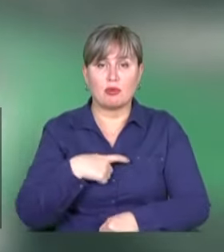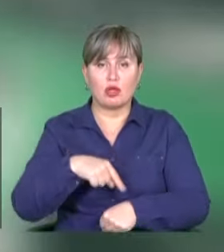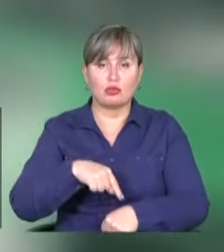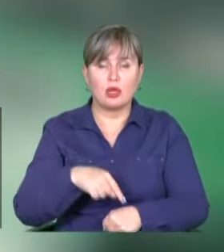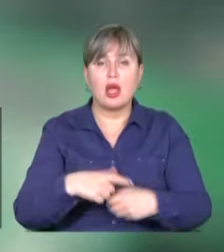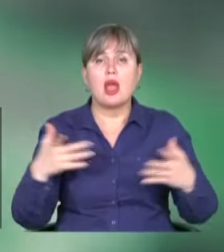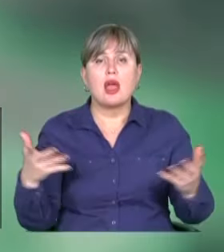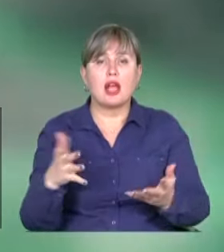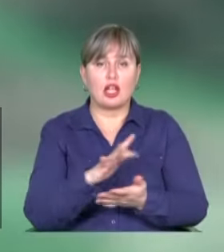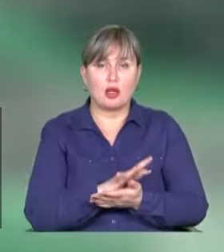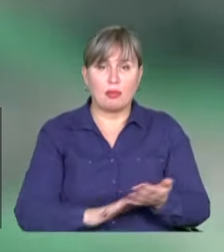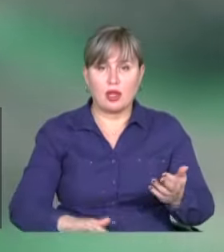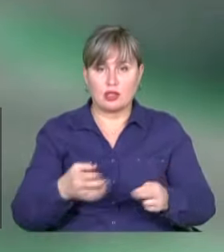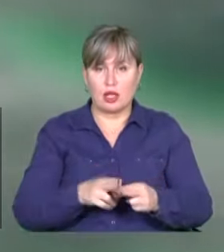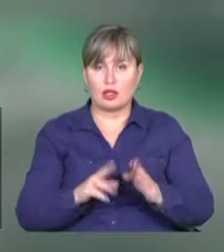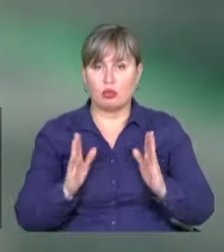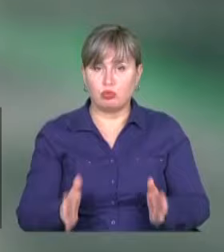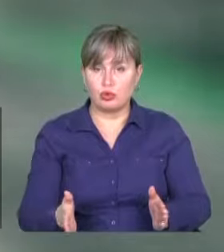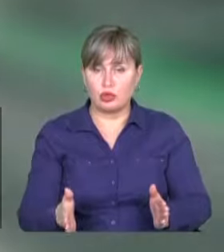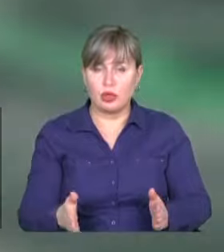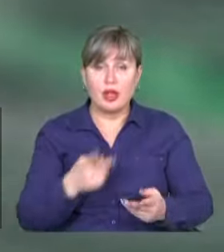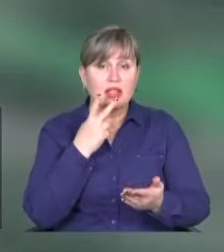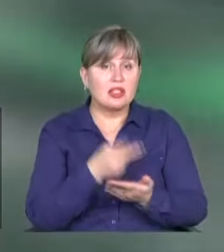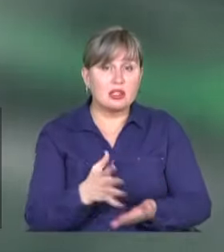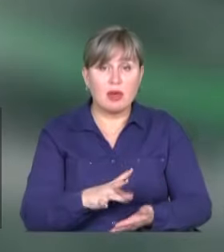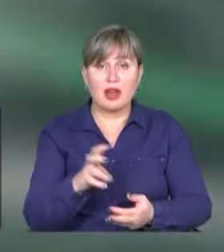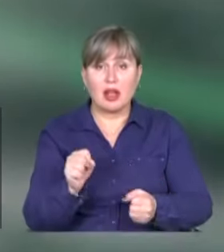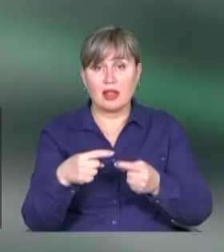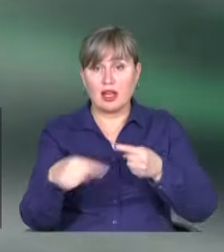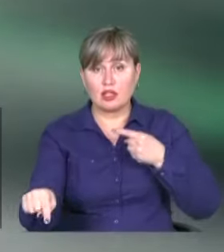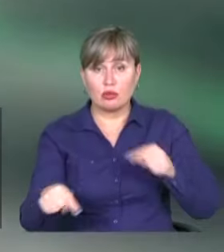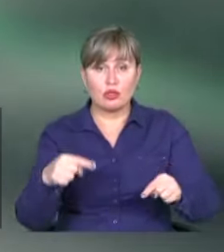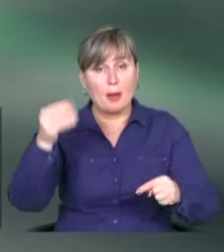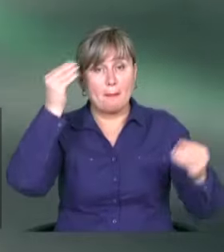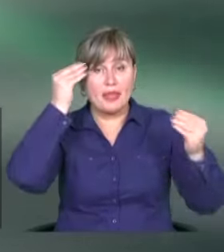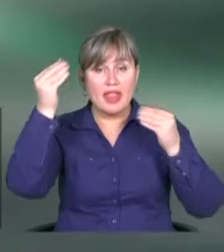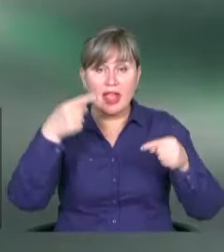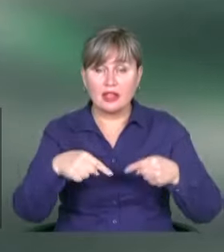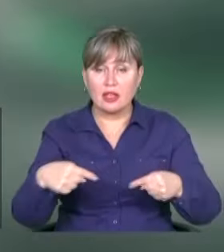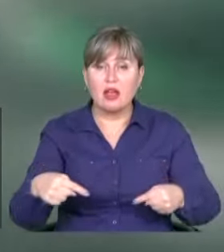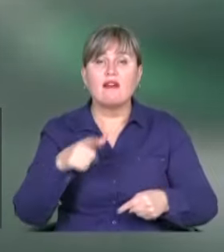какими последствиями обернется? Несмотря на расхожие экспертные мнения,